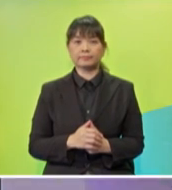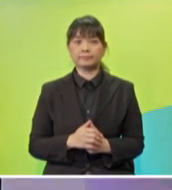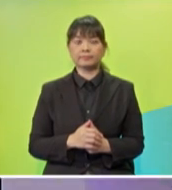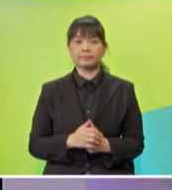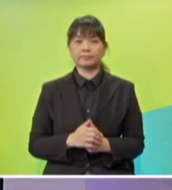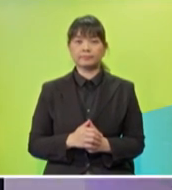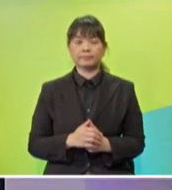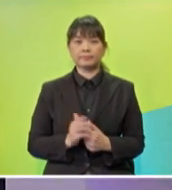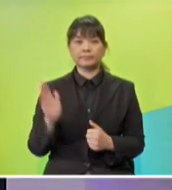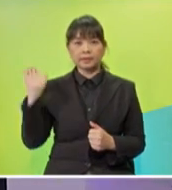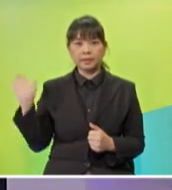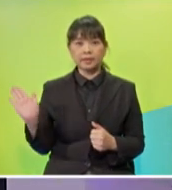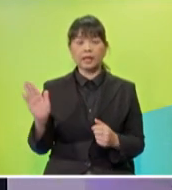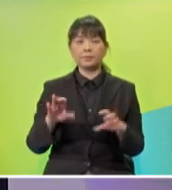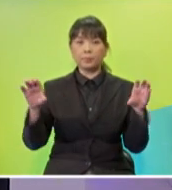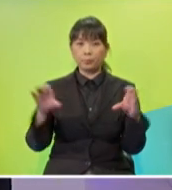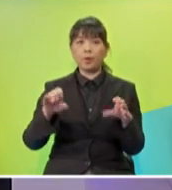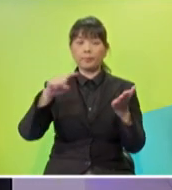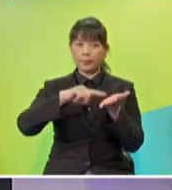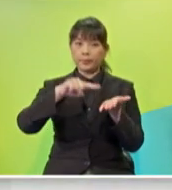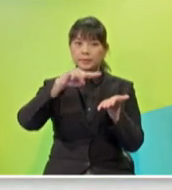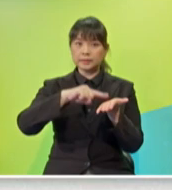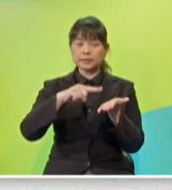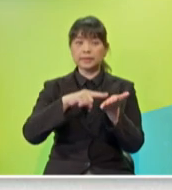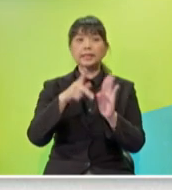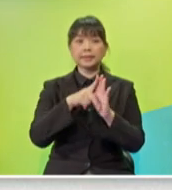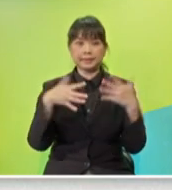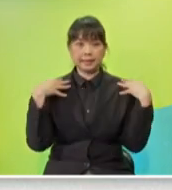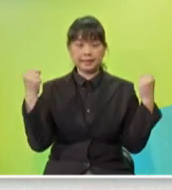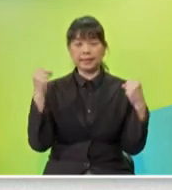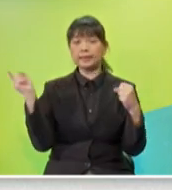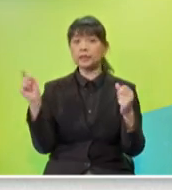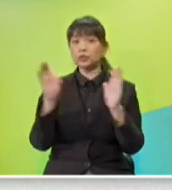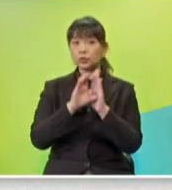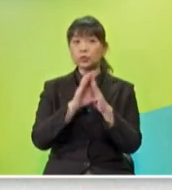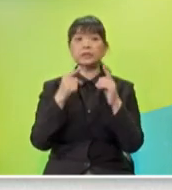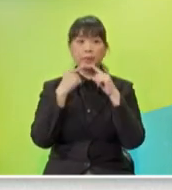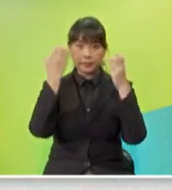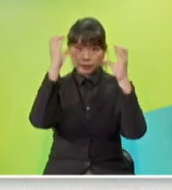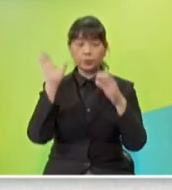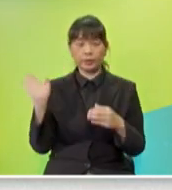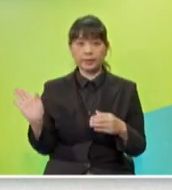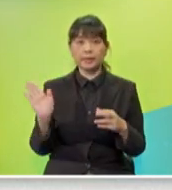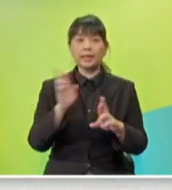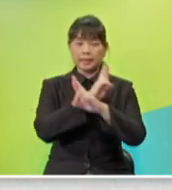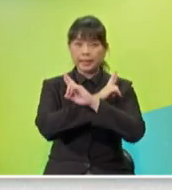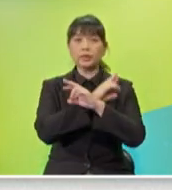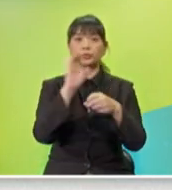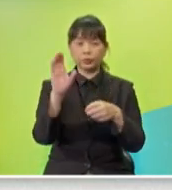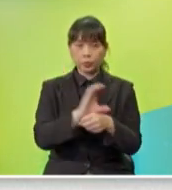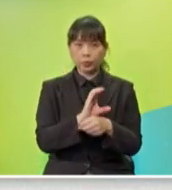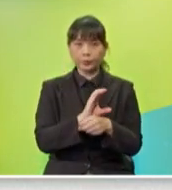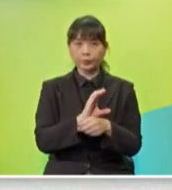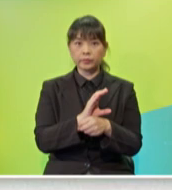membuat pemeriksaan kesehatan mendapat rehat yang cukup reak yang cukup tidur yang cukup ya dan